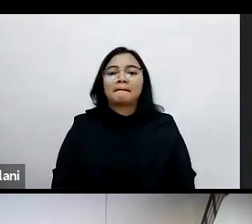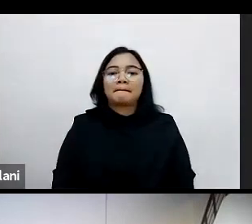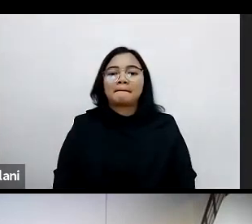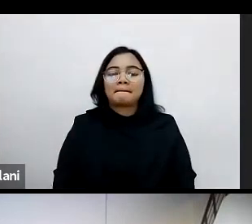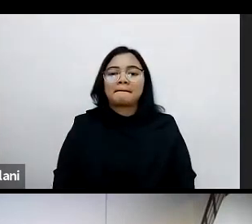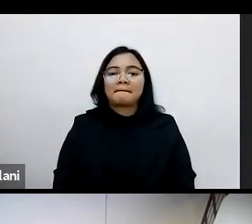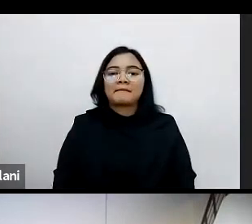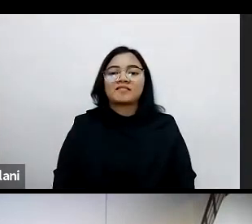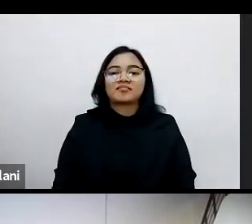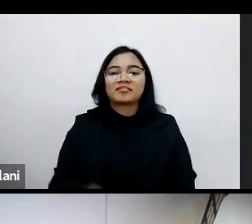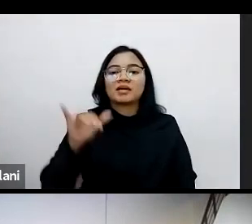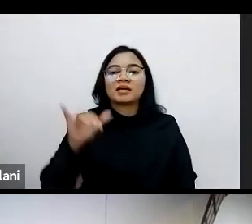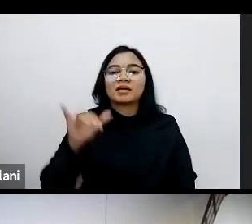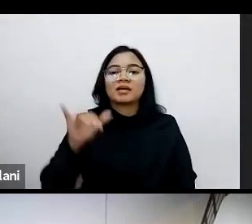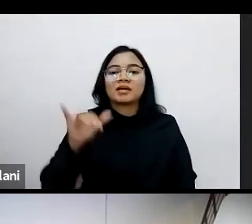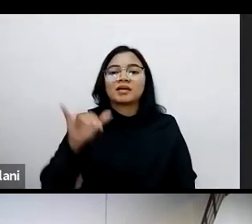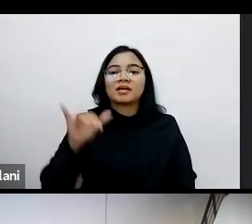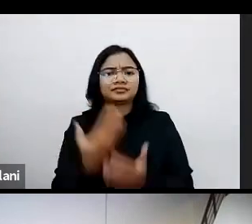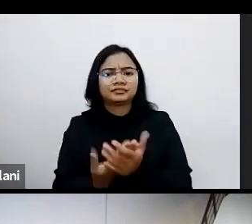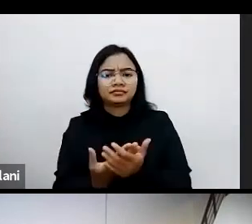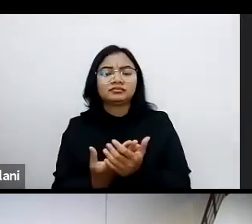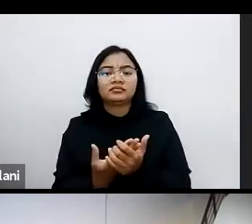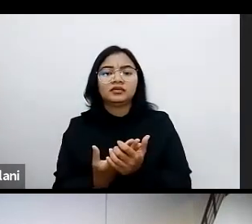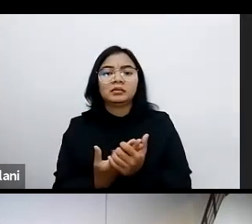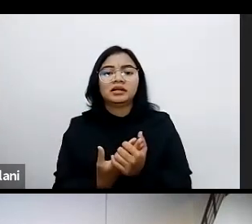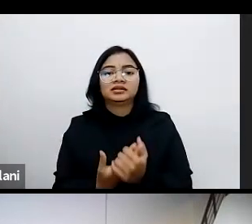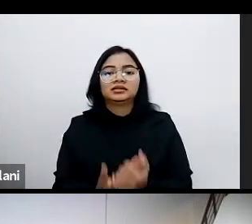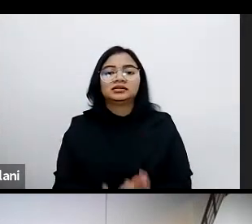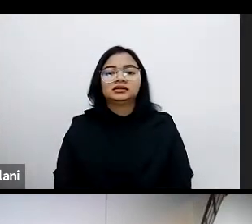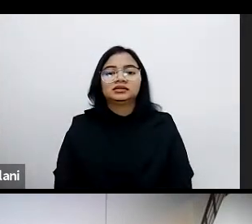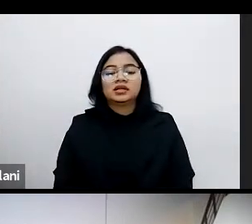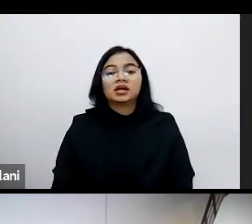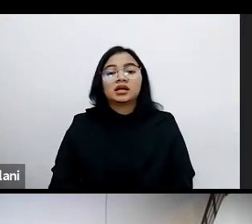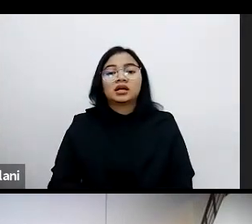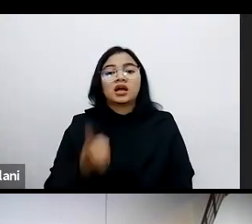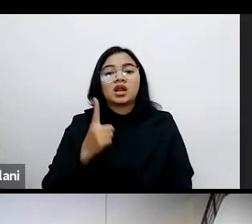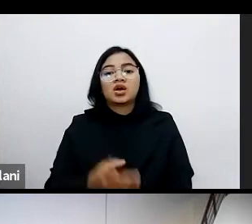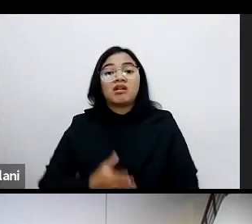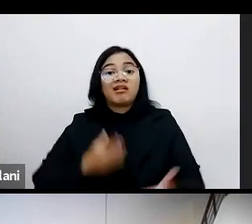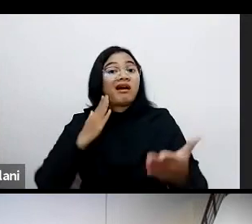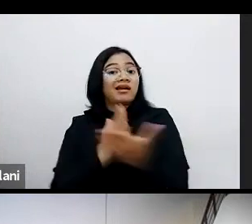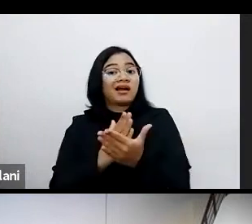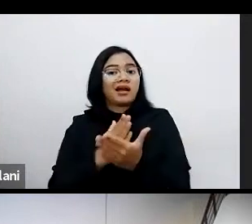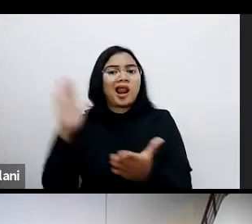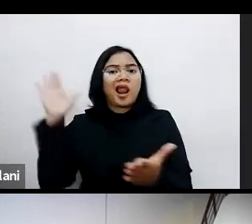Ya, baik. Terima kasih. Kalau larangan secara langsung terhadap